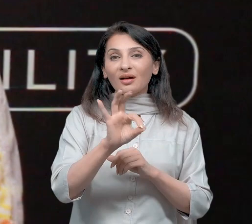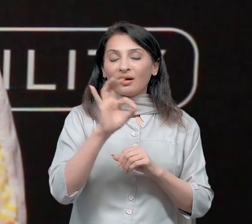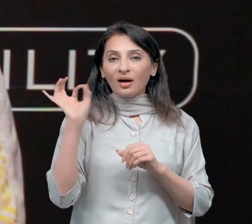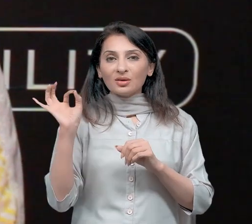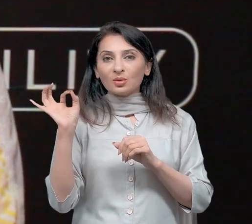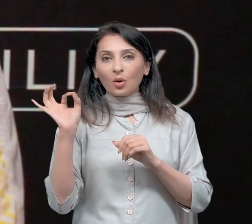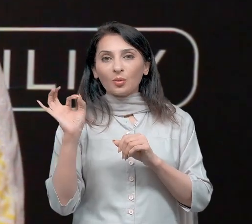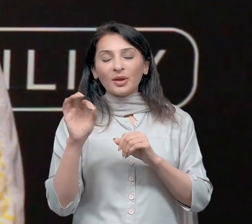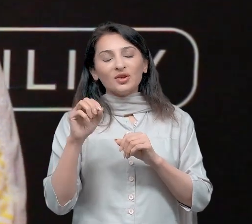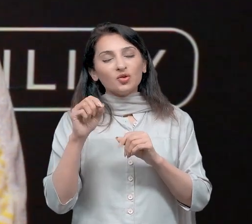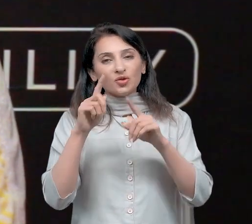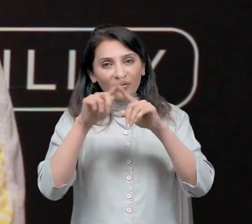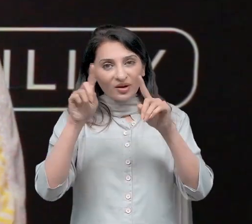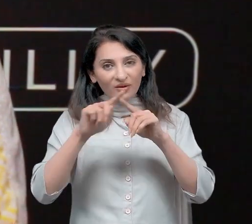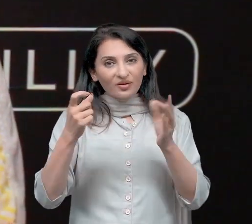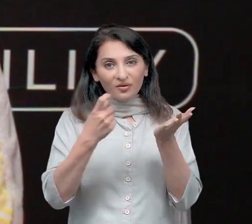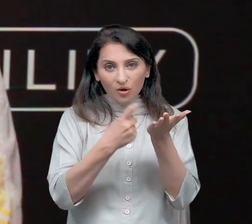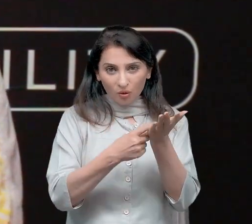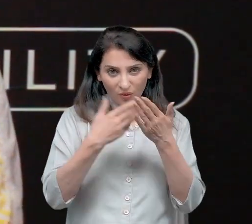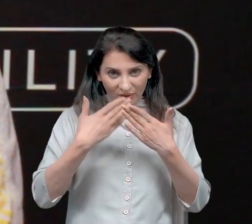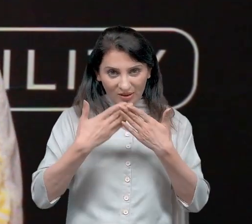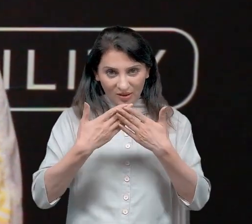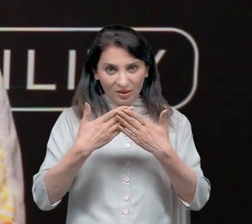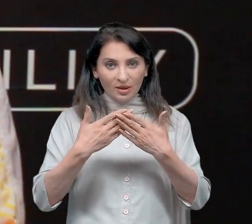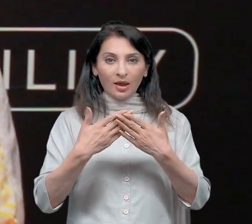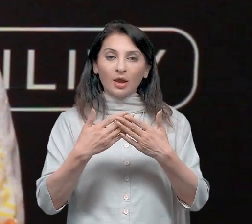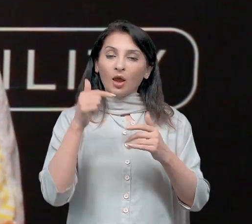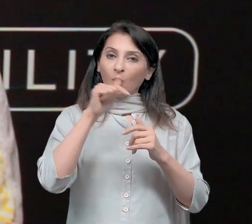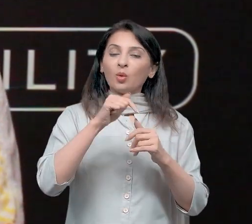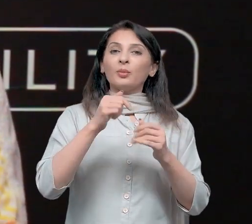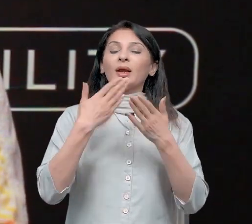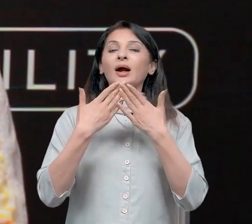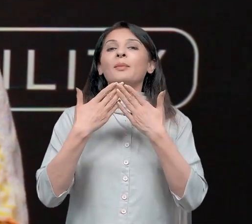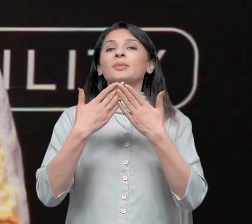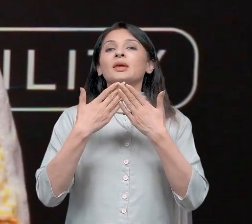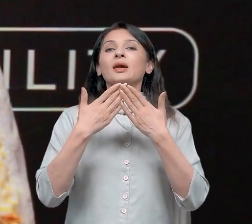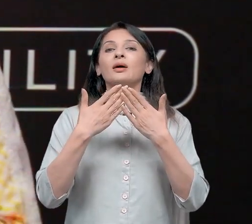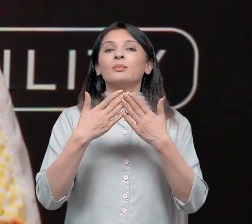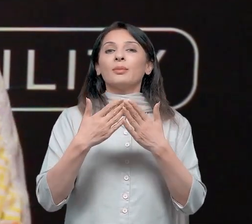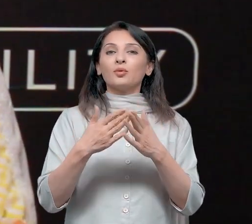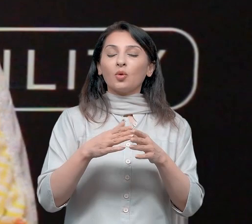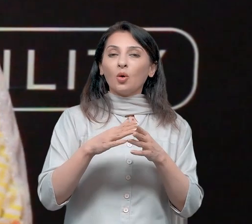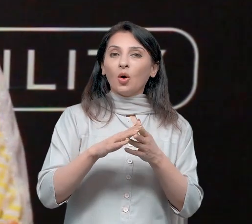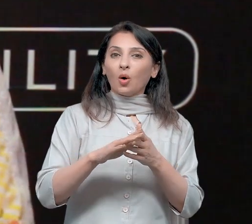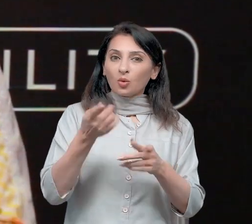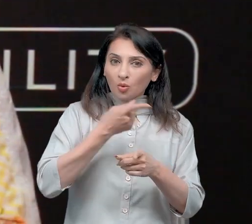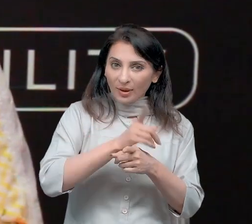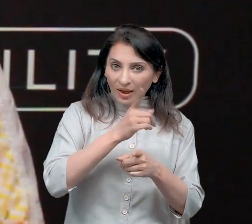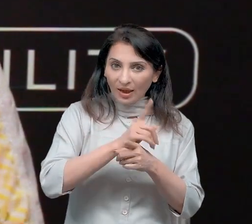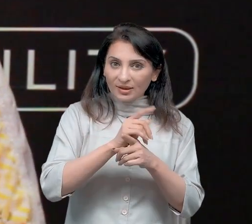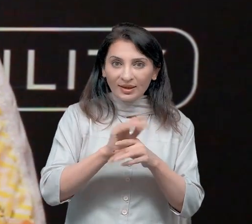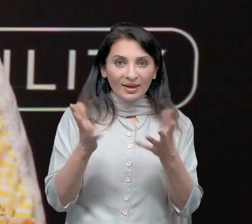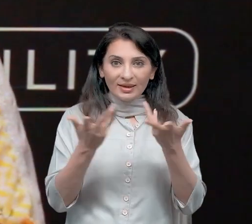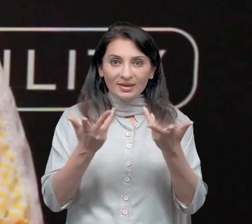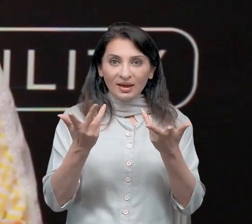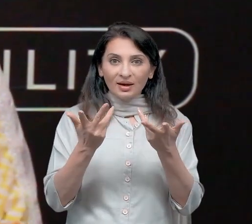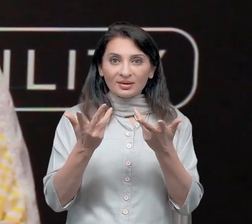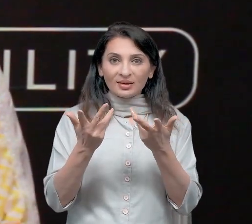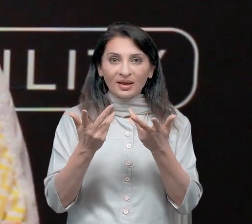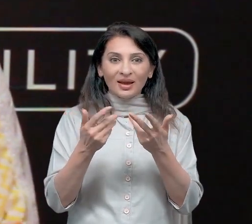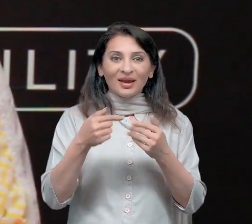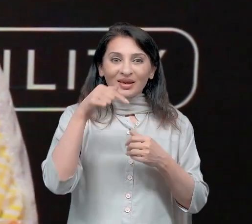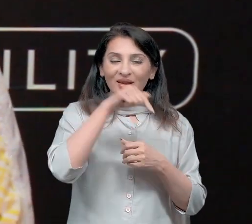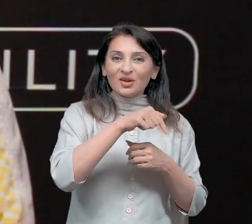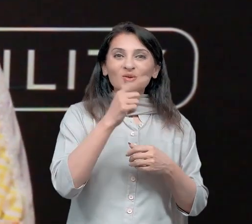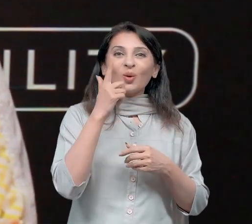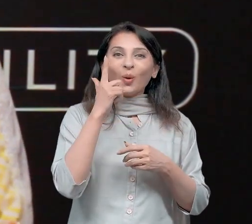ان کے اوپر میں یہ کام کیا جائے کہ کس طرح سے یہ جو دبا ہوا طبقہ ہے جس میں عورتیں بھی آتی ہیں اور